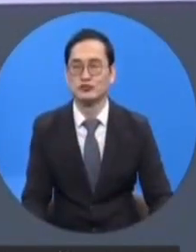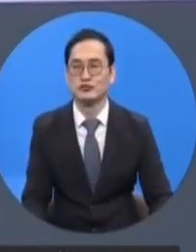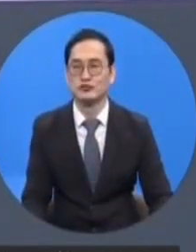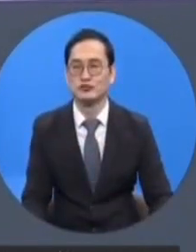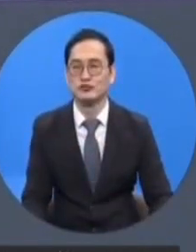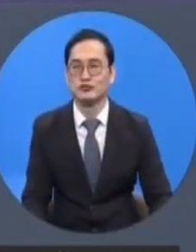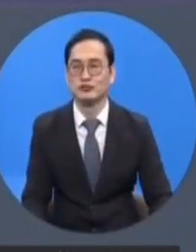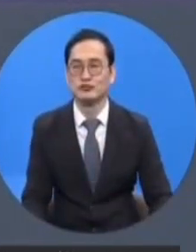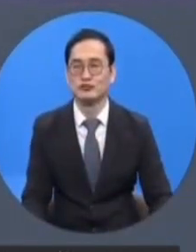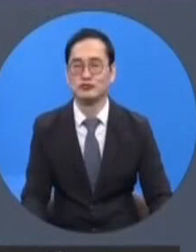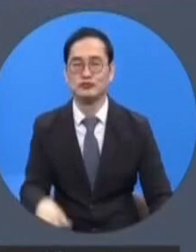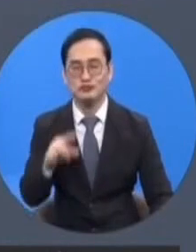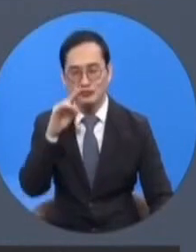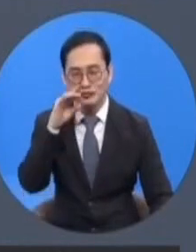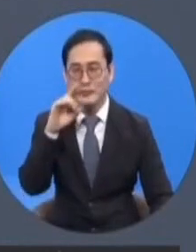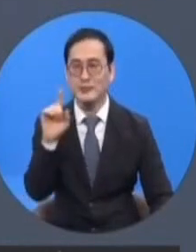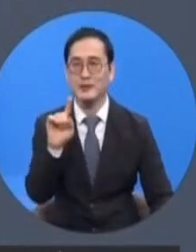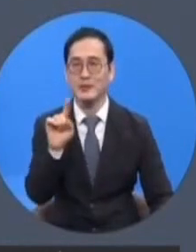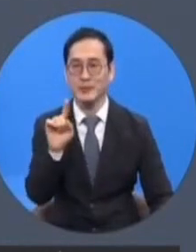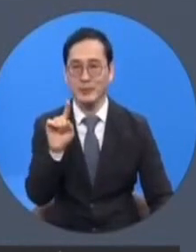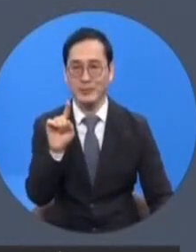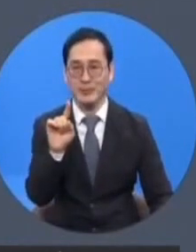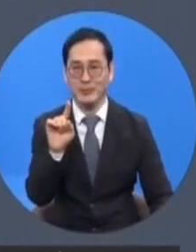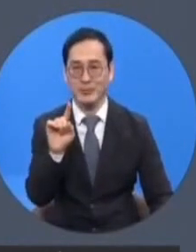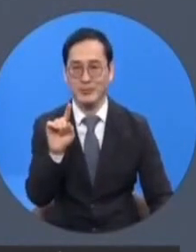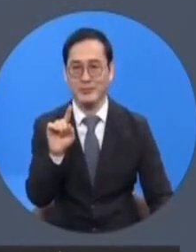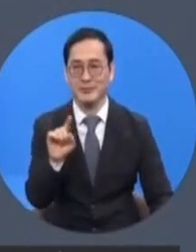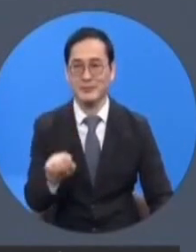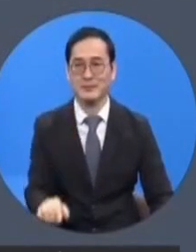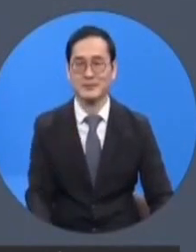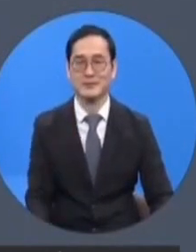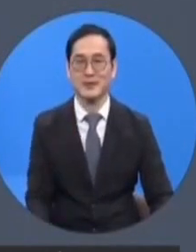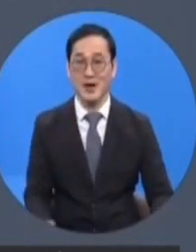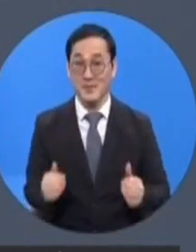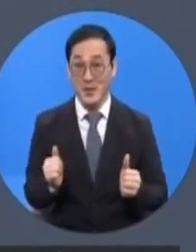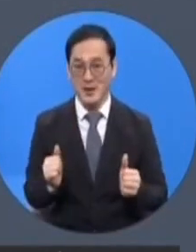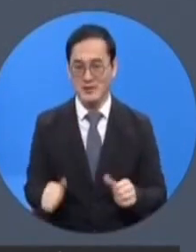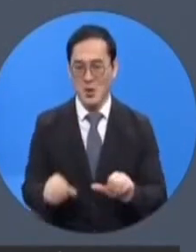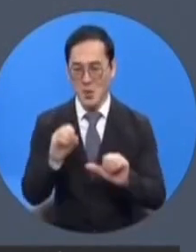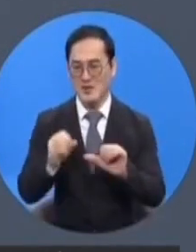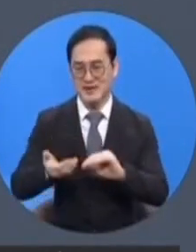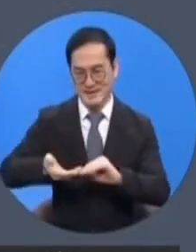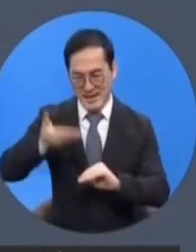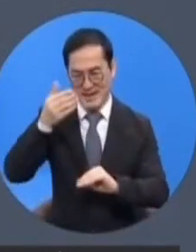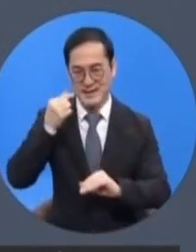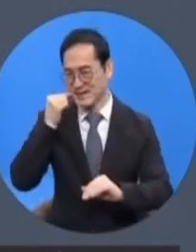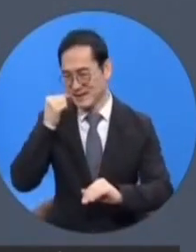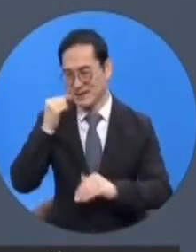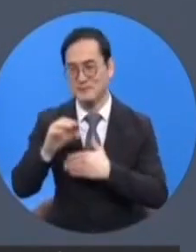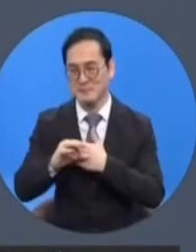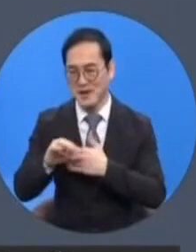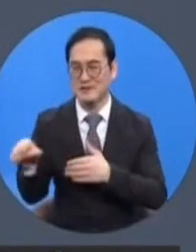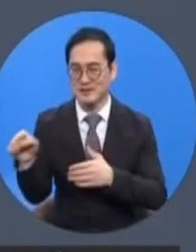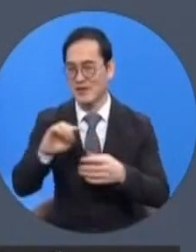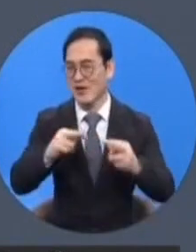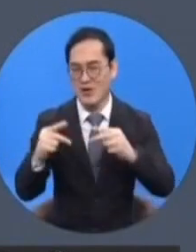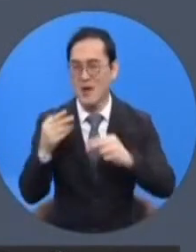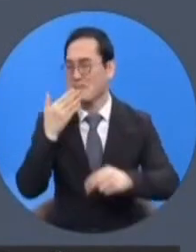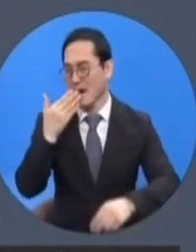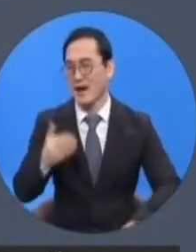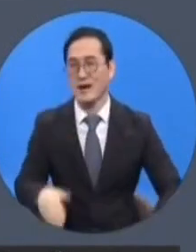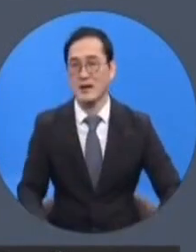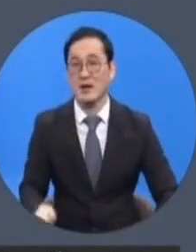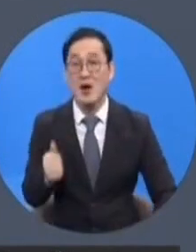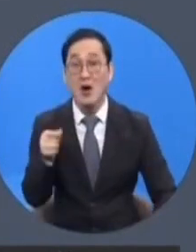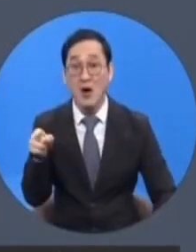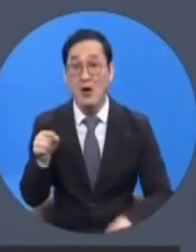궁금한데, 박승호 변호사님, 앞서서 뭐 법원이 5% 이상 조건으로 하나 내걸었잖아요. 지금 허경영 후보 지지율이